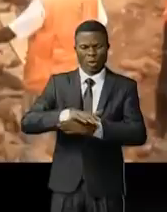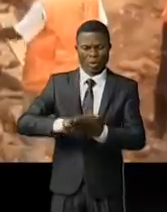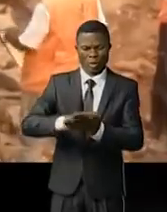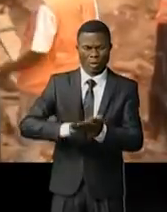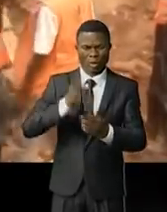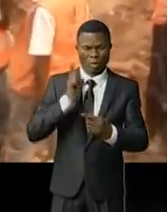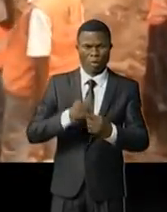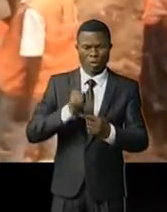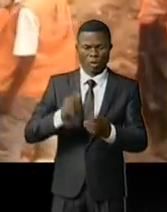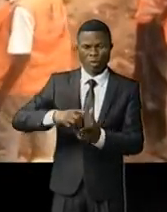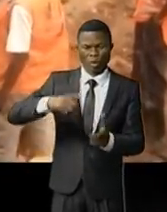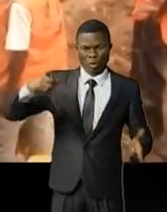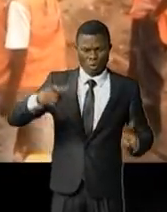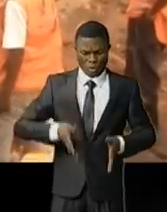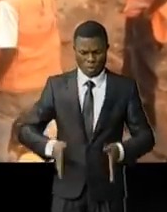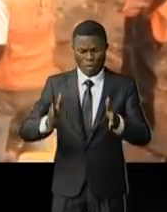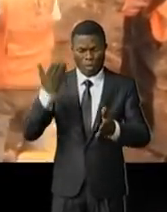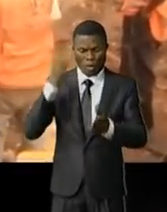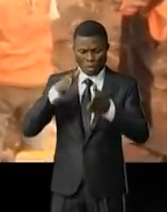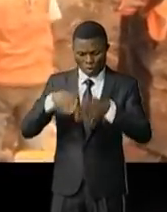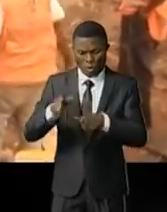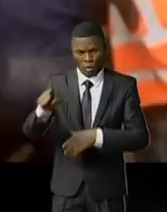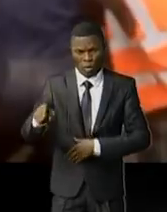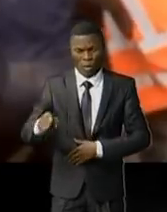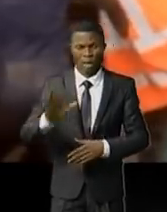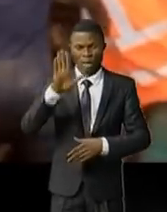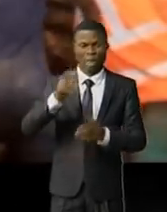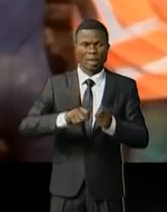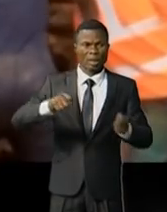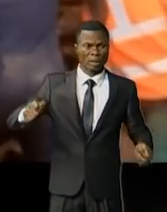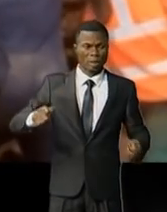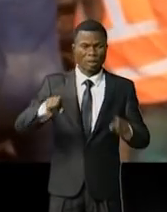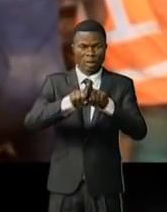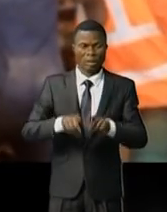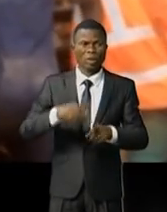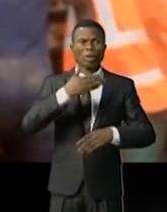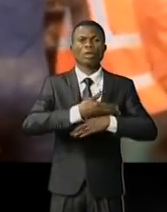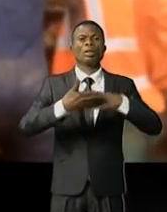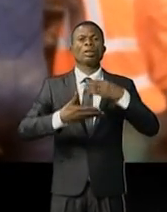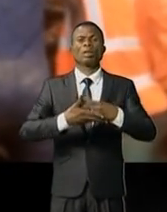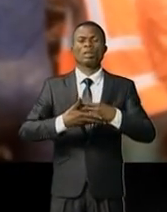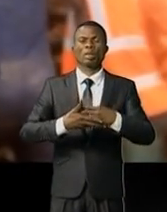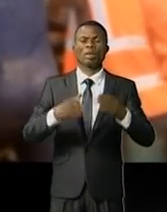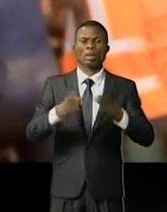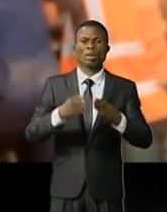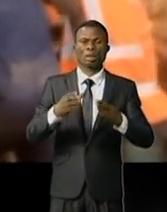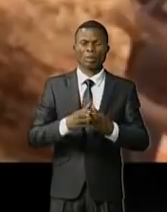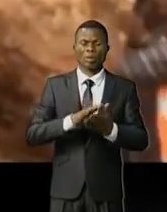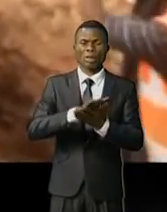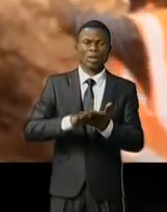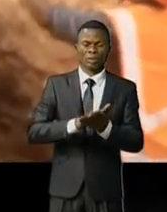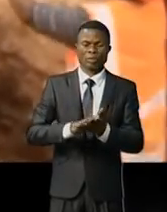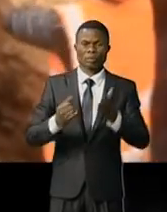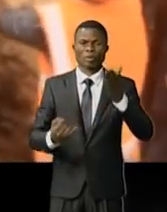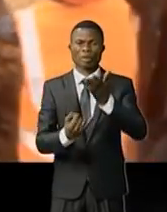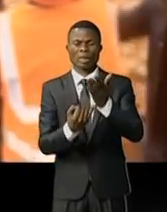de diamètre, un caniveau long de 100 mètres et aussi en construction à l'aide des moellons. L'ingénieur